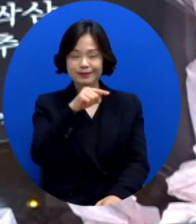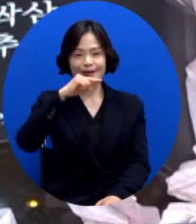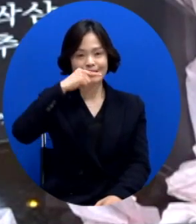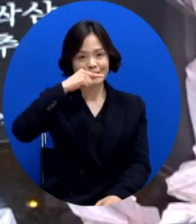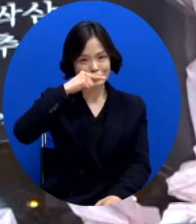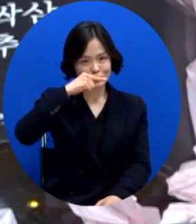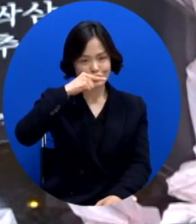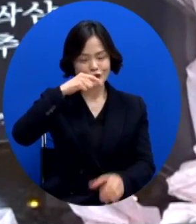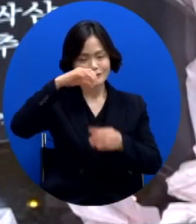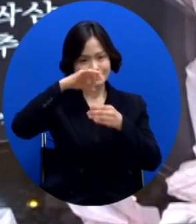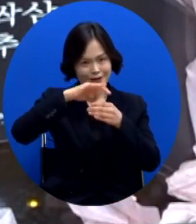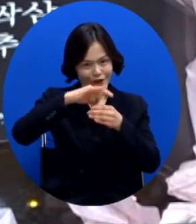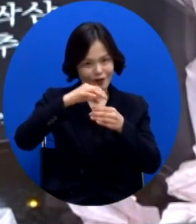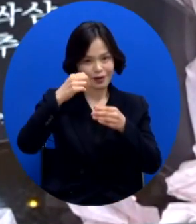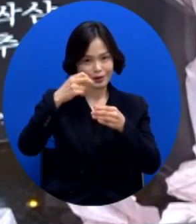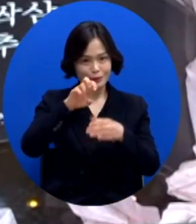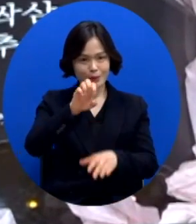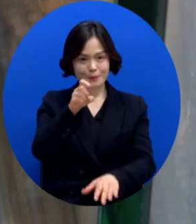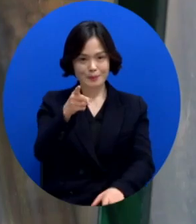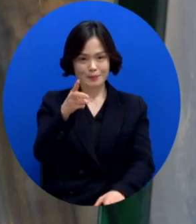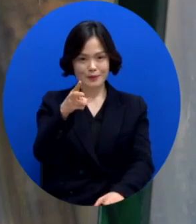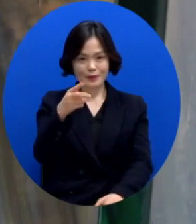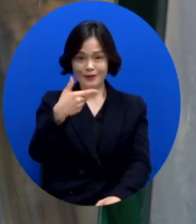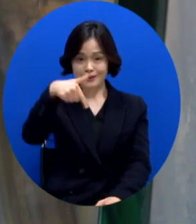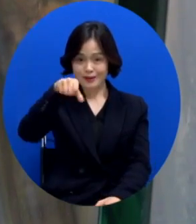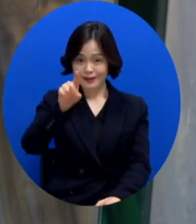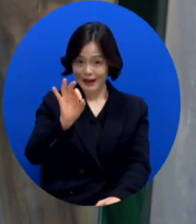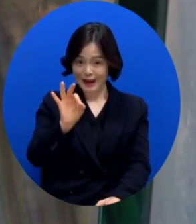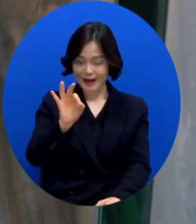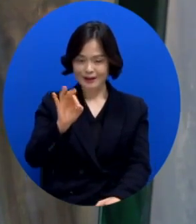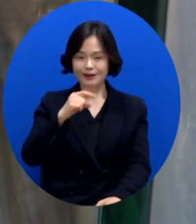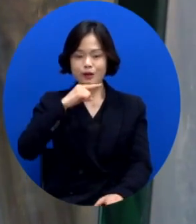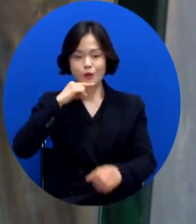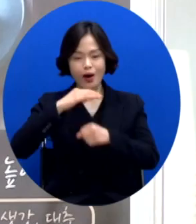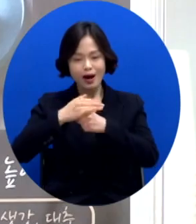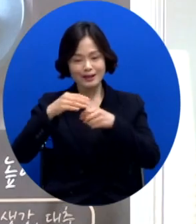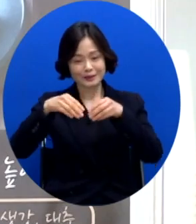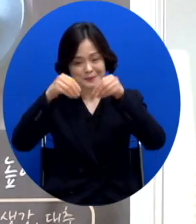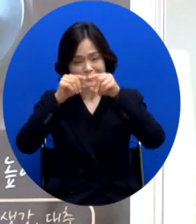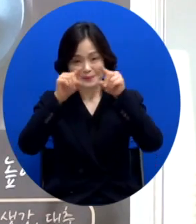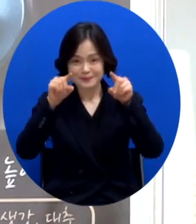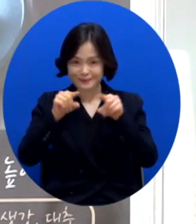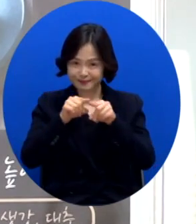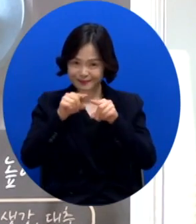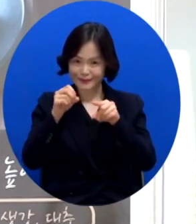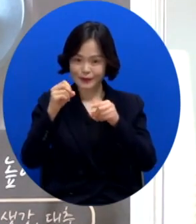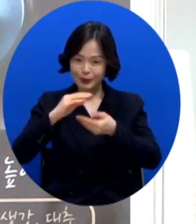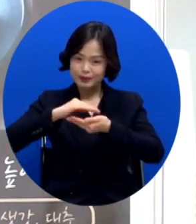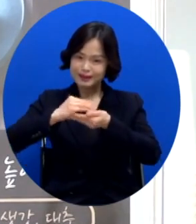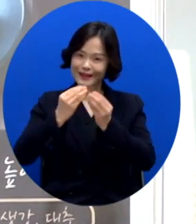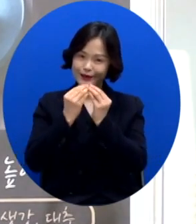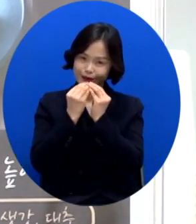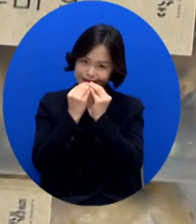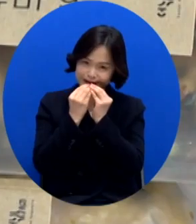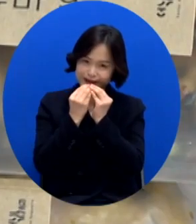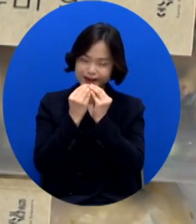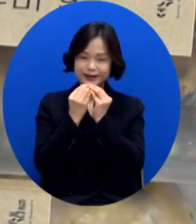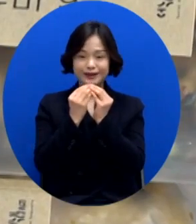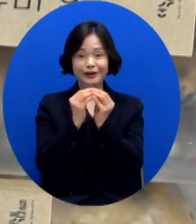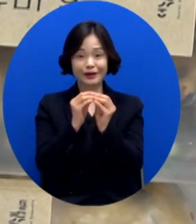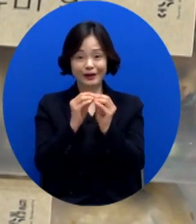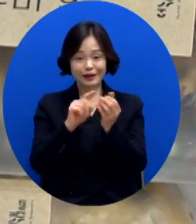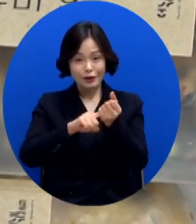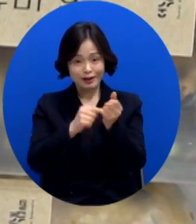대추청, 편삼평강, 과일칩, 베트남 샌드위치와 쌍화차,